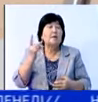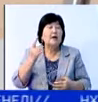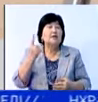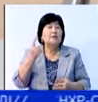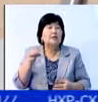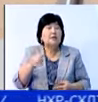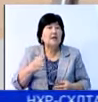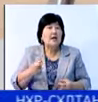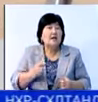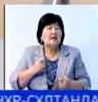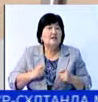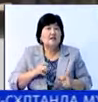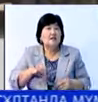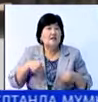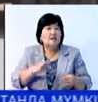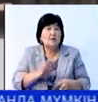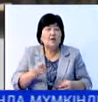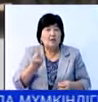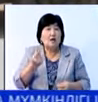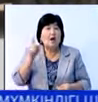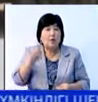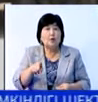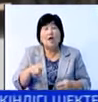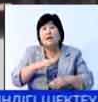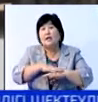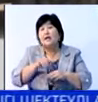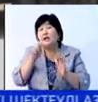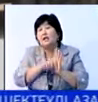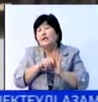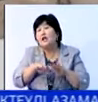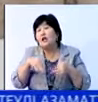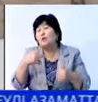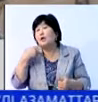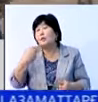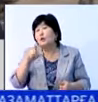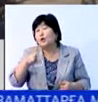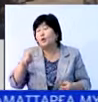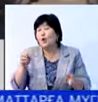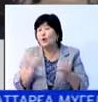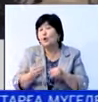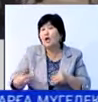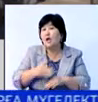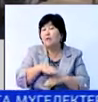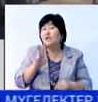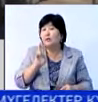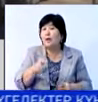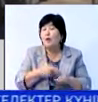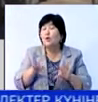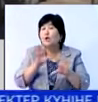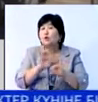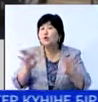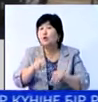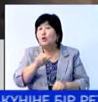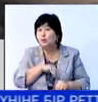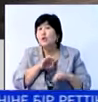тиын қимайтын әкелерден алимент өндіру. Рейд кезінде тәртіп сақшылары берешегі бар борышкерлердің тұрғылықты мекенжайларына барып, оларға түсіндірме